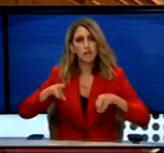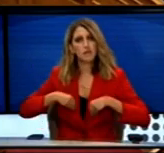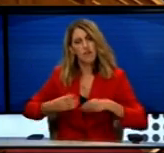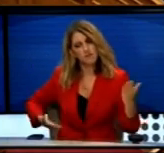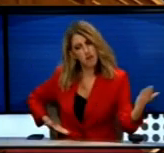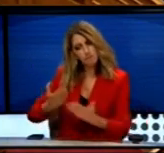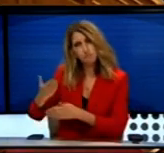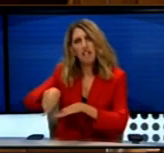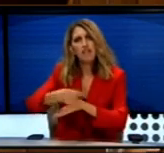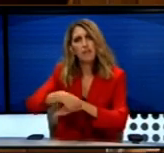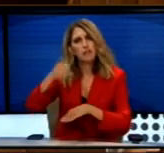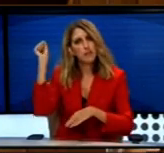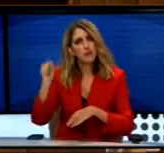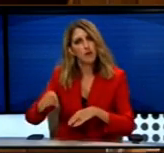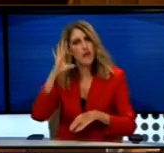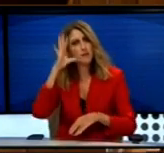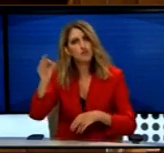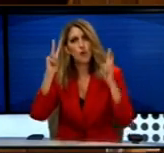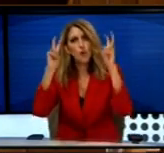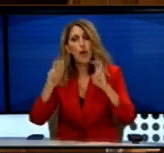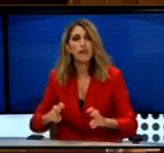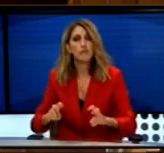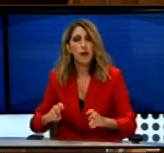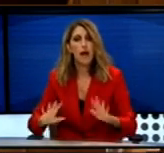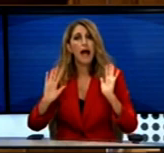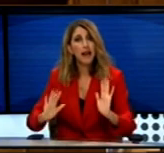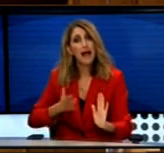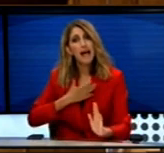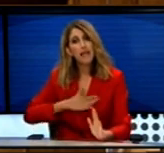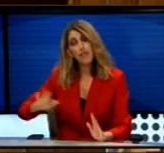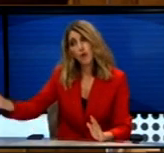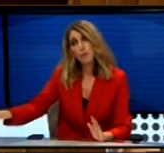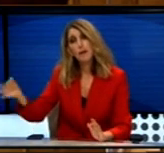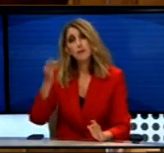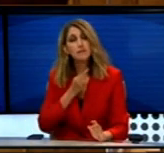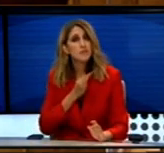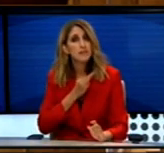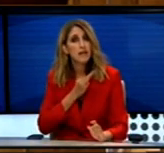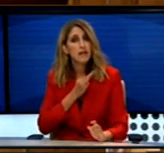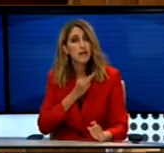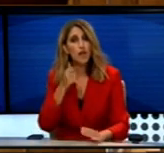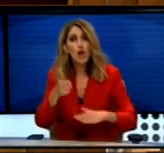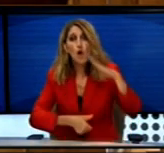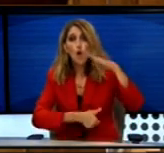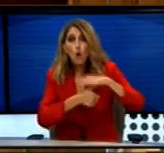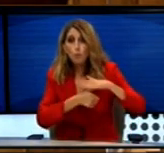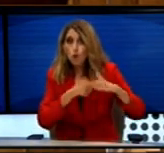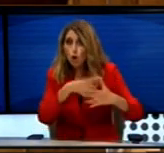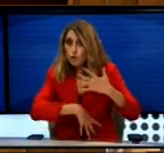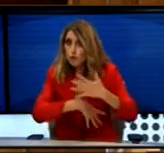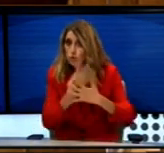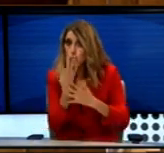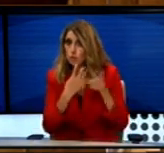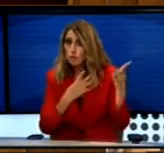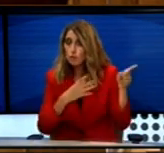της πολύ σκοτεινής υπόθεσης, θα μας πείτε αν θεωρείτε ότι αποτελούσε ο πρόεδρος του ΠΑΣΟΚ απειλή για την